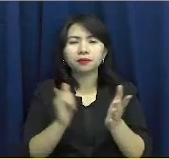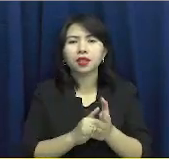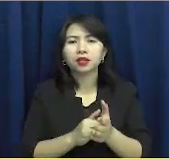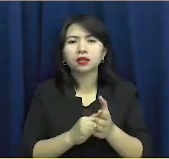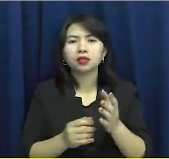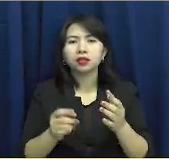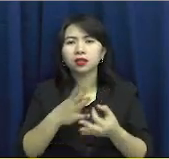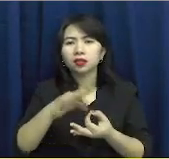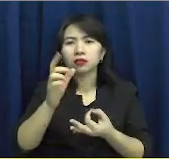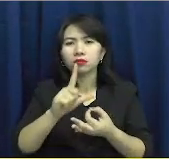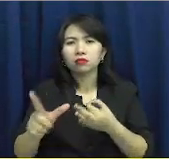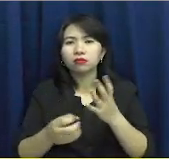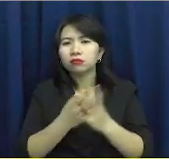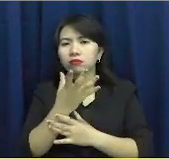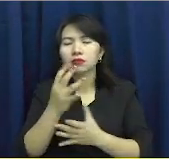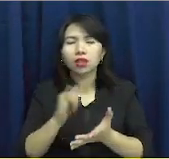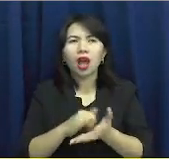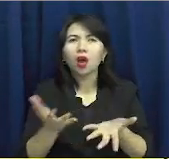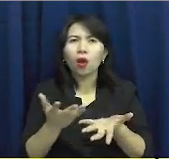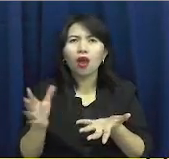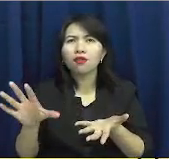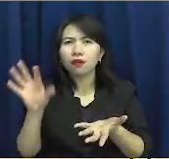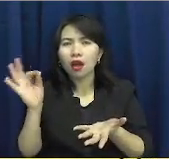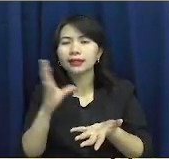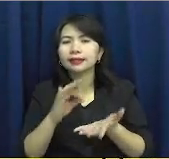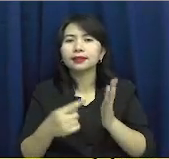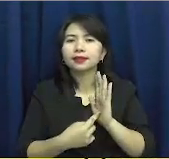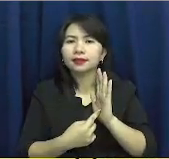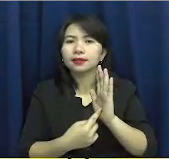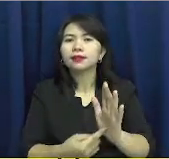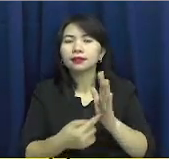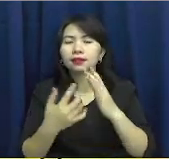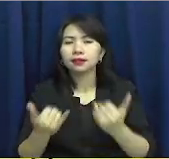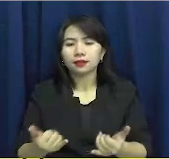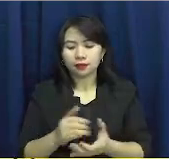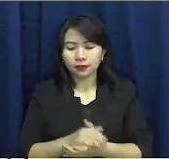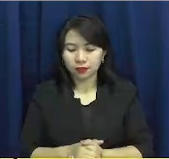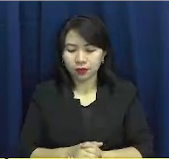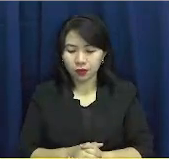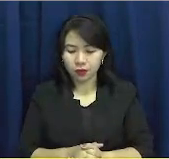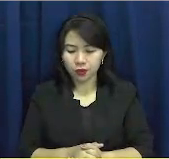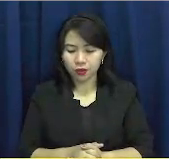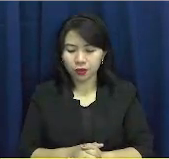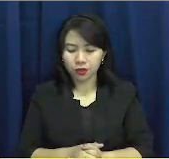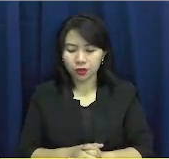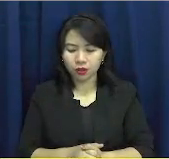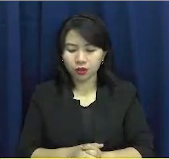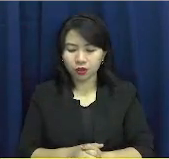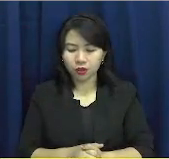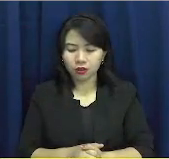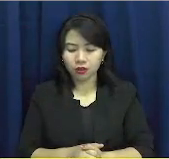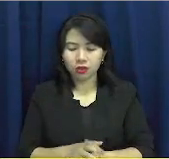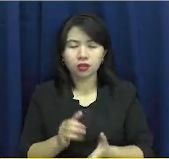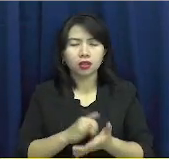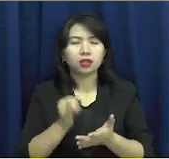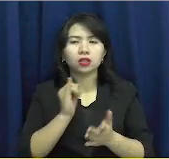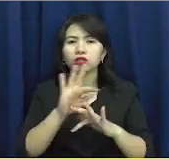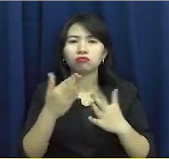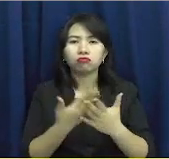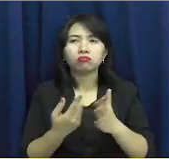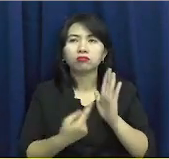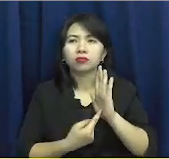dyan makikita, yan yung manifestation. Yung spiritual growth po natin is the manifestation of